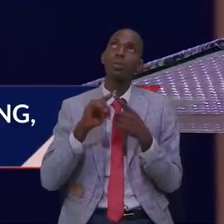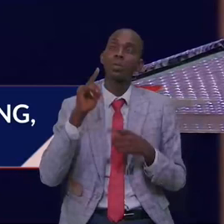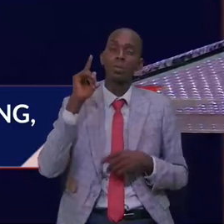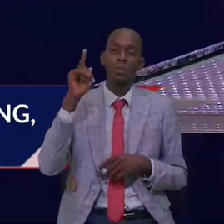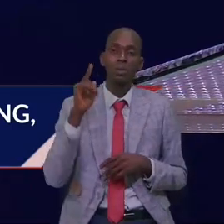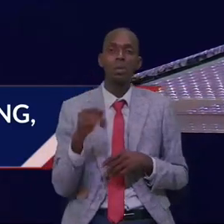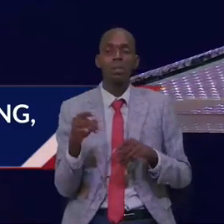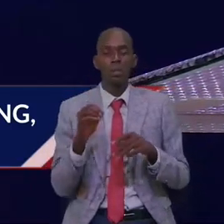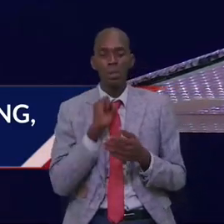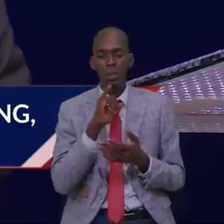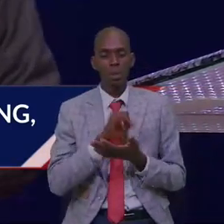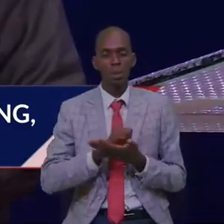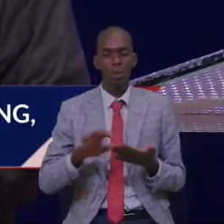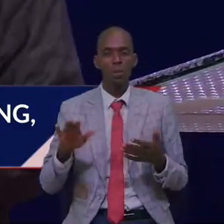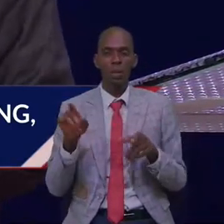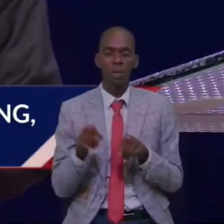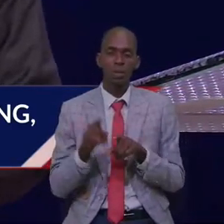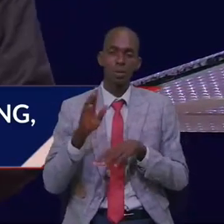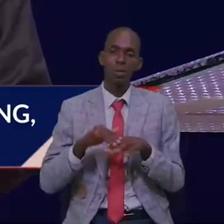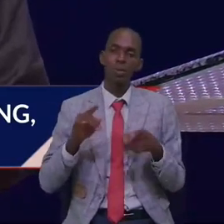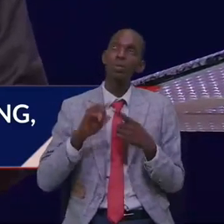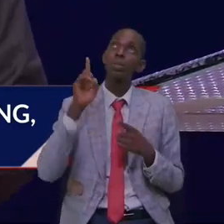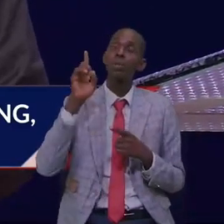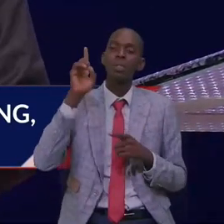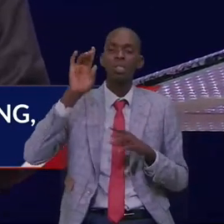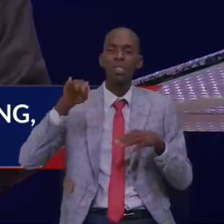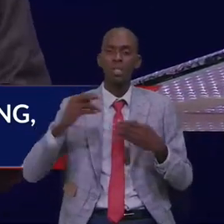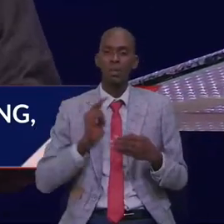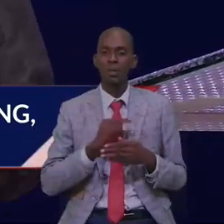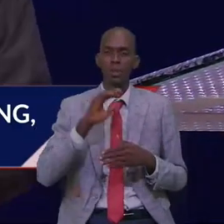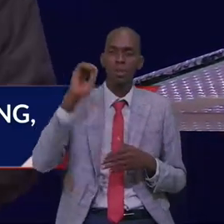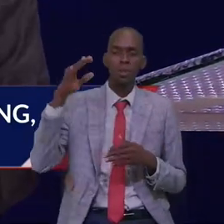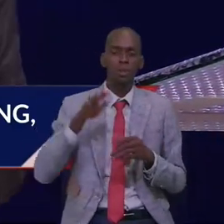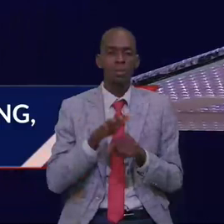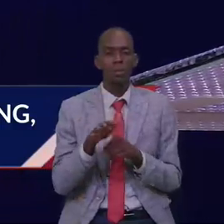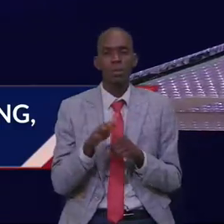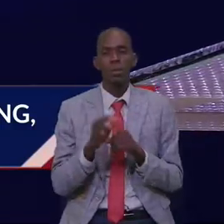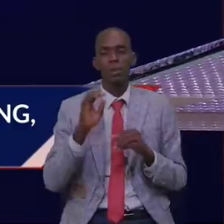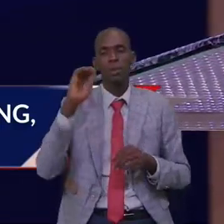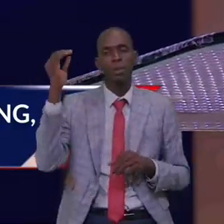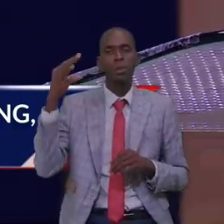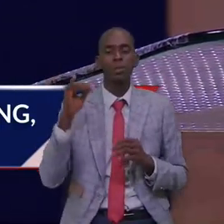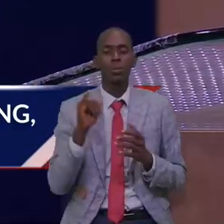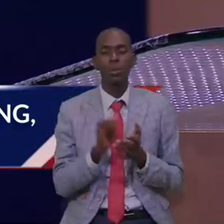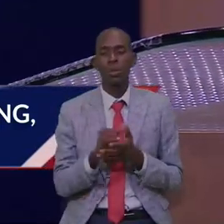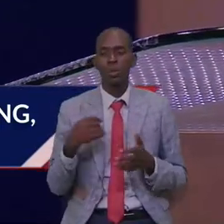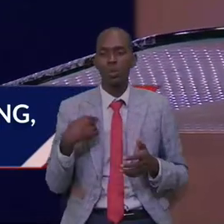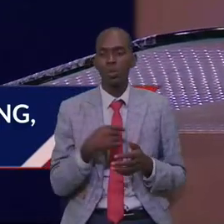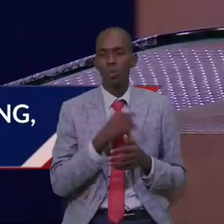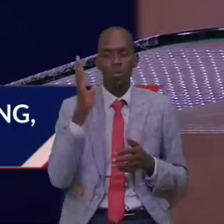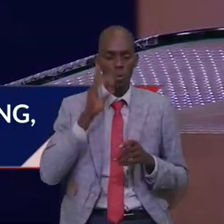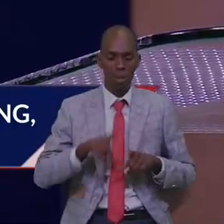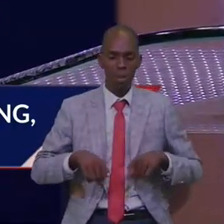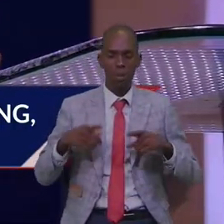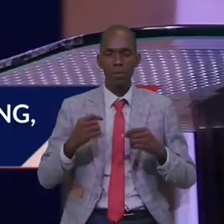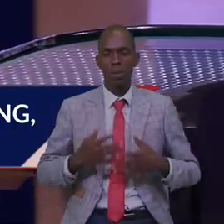nous l'invoquons. Et il nous donne la grâce et la grâce suffisante afin que nous menions la